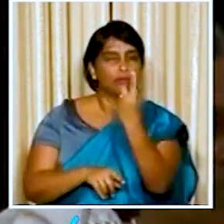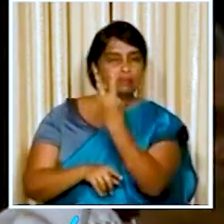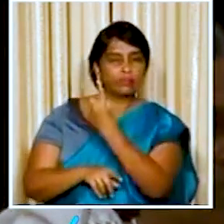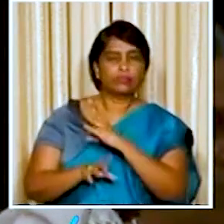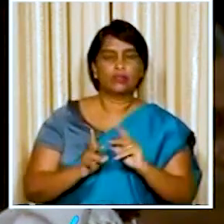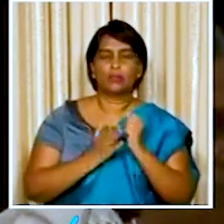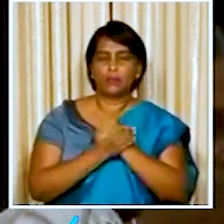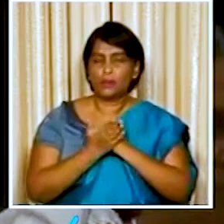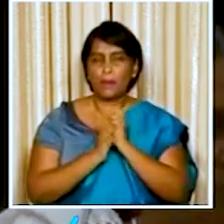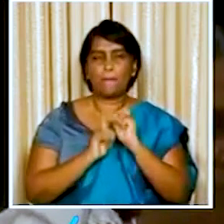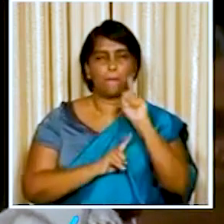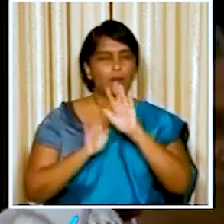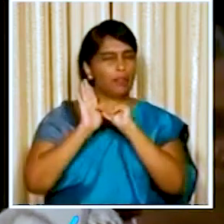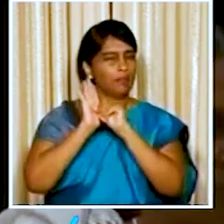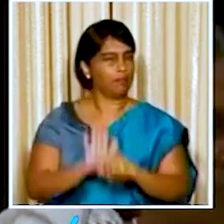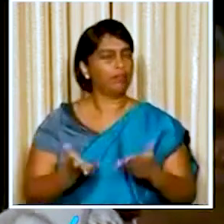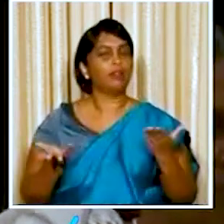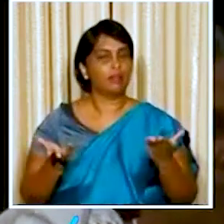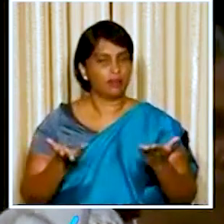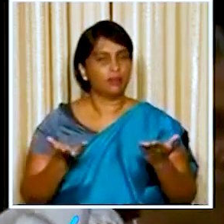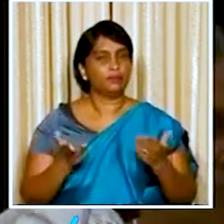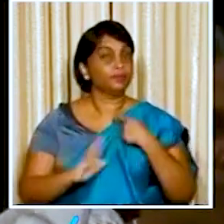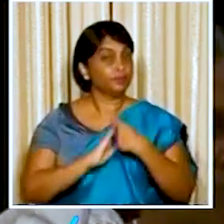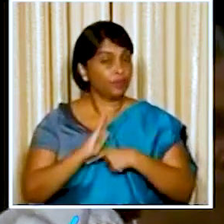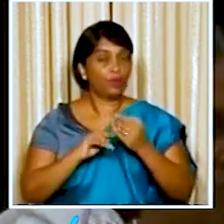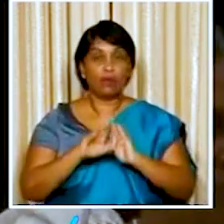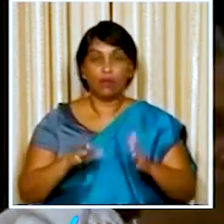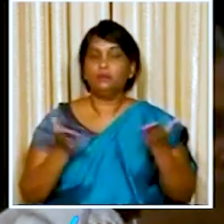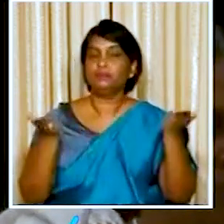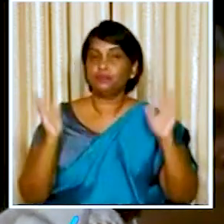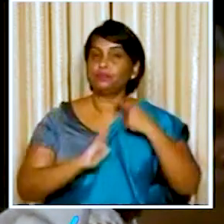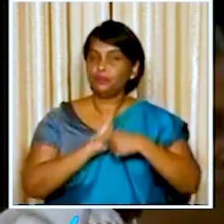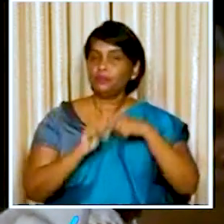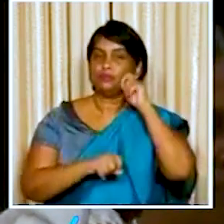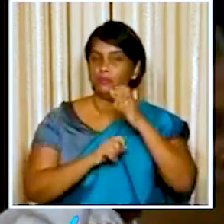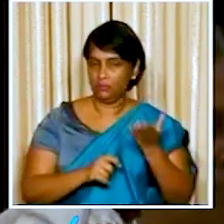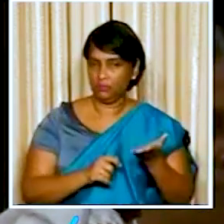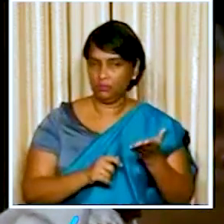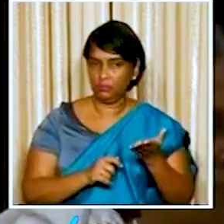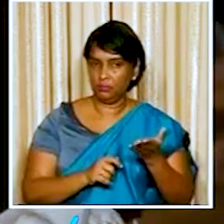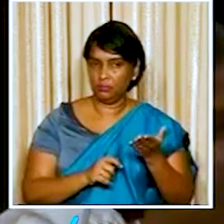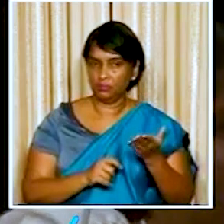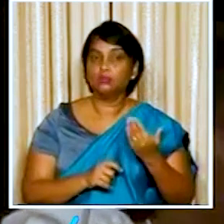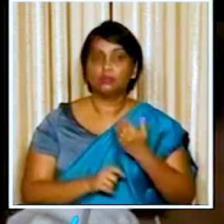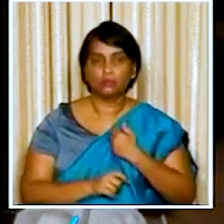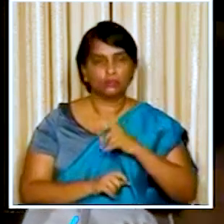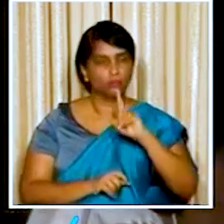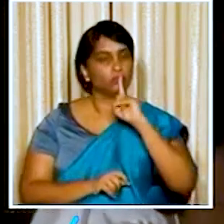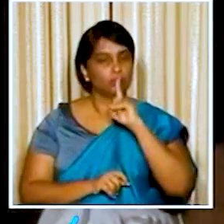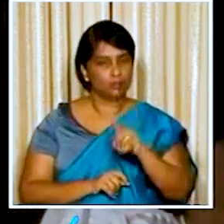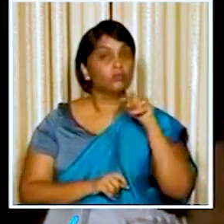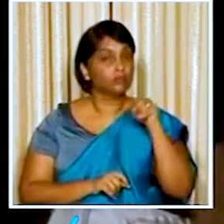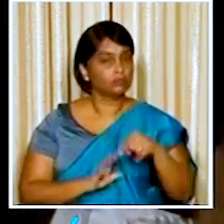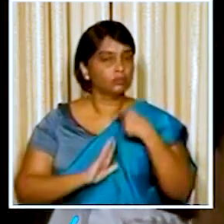මේ මුළු පාර්ලිමේන්තුව හැල්ලුවට ලක් වෙලා තියෙනවා. මේ රටේ දරුවෝ අතරෙත් මේ රටේ ජනතාව අතරෙත් මම ඉල්ලා සිටින්නේ